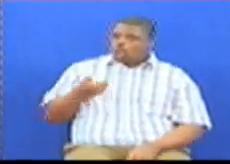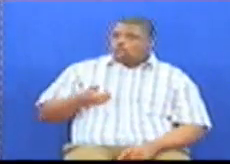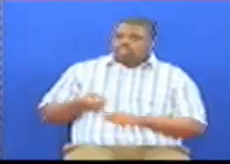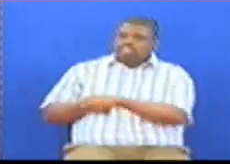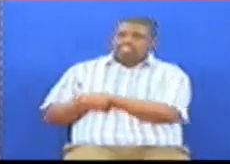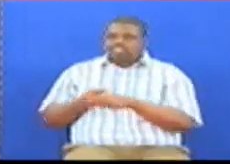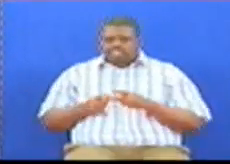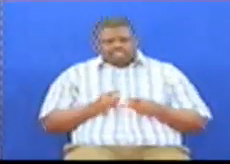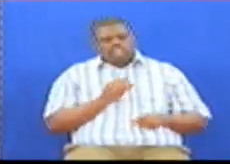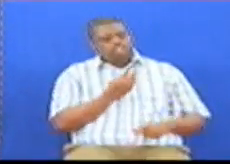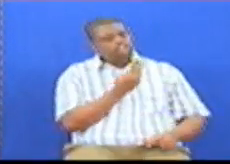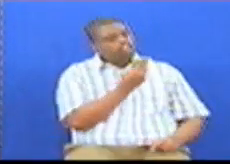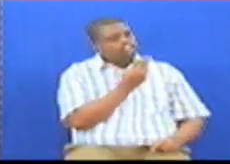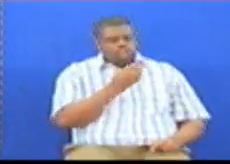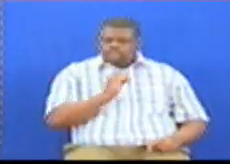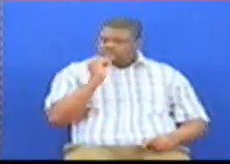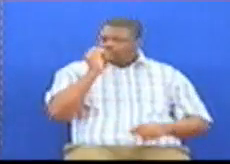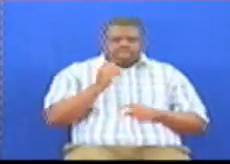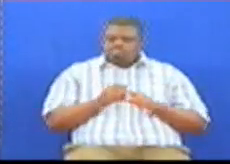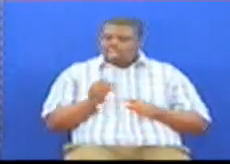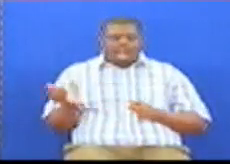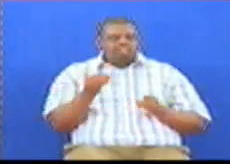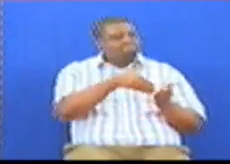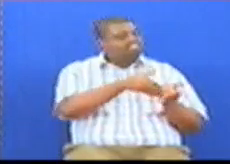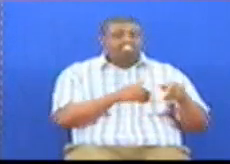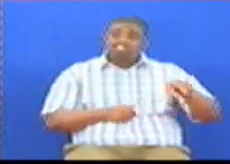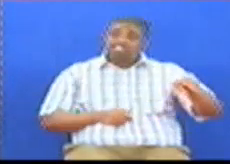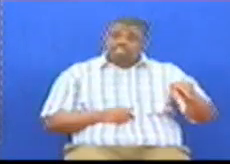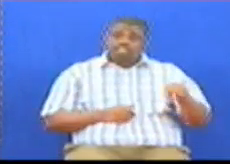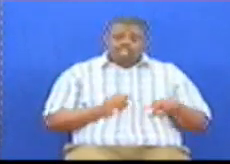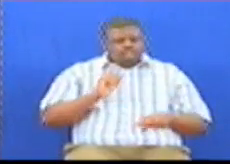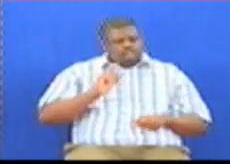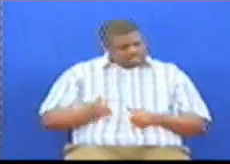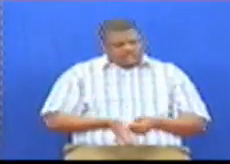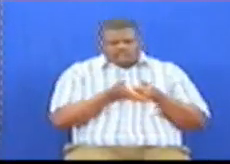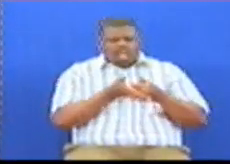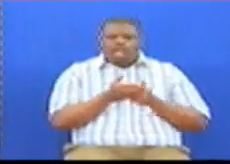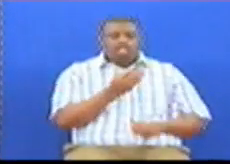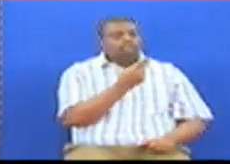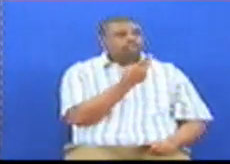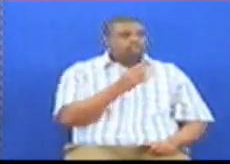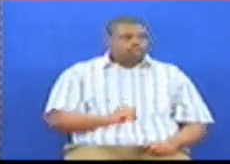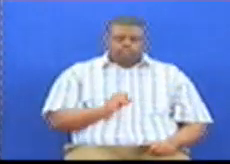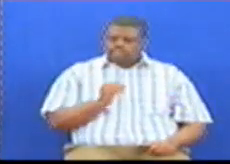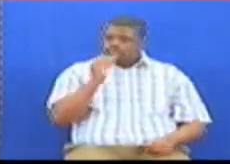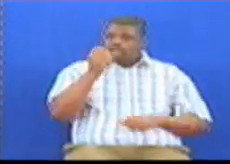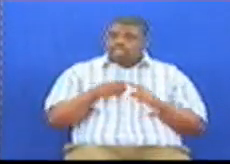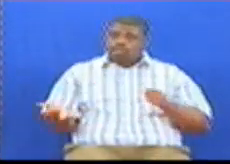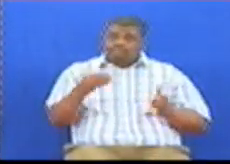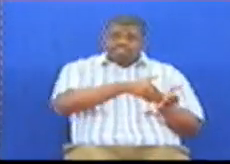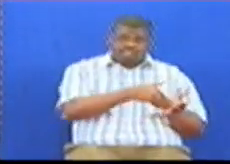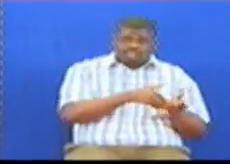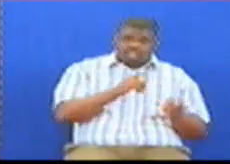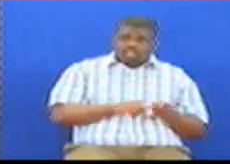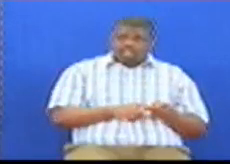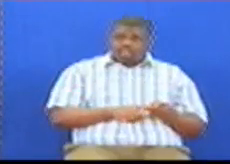20 kule haziendi. Kwa hiyo mkijaribu kusaidia asilimia zile zikaenda, ni wazi kwamba ugatuaji wa D/D